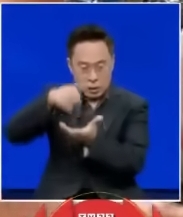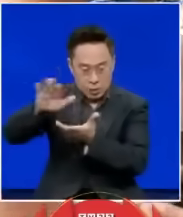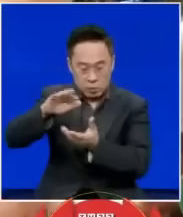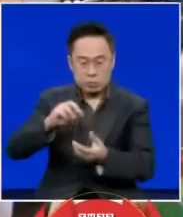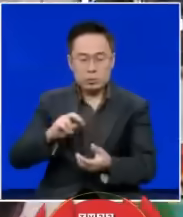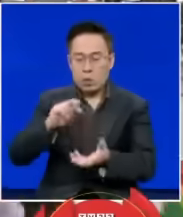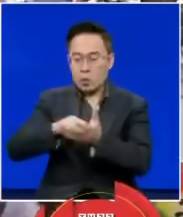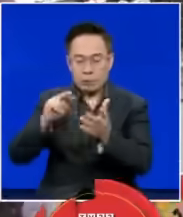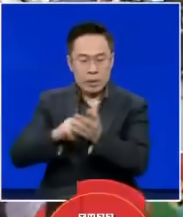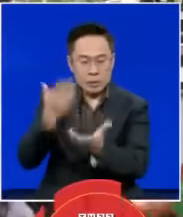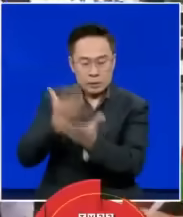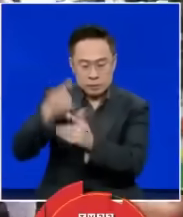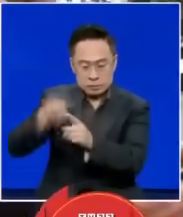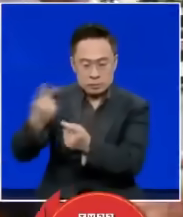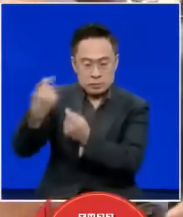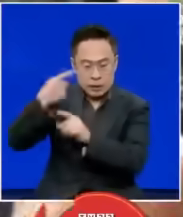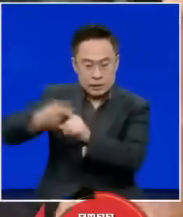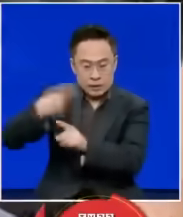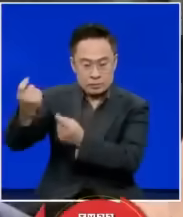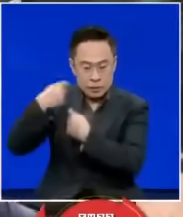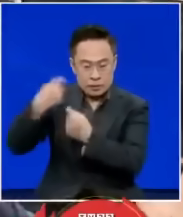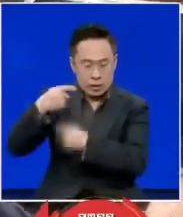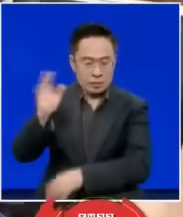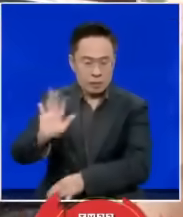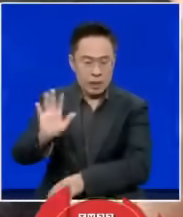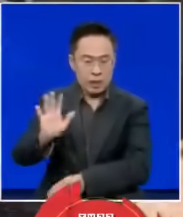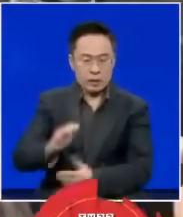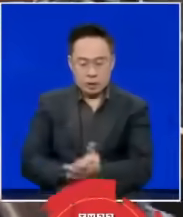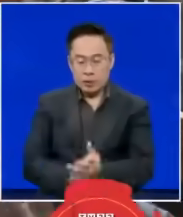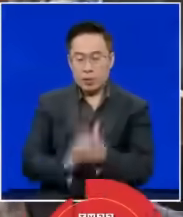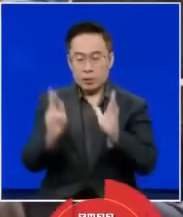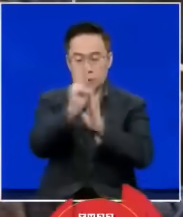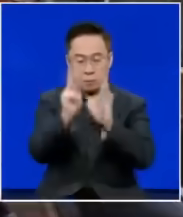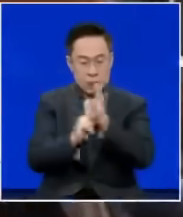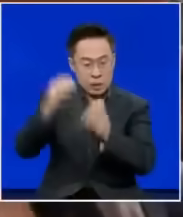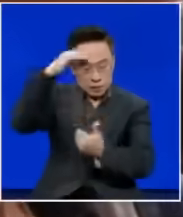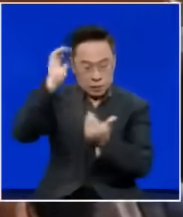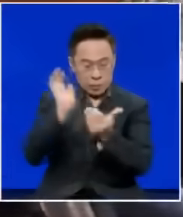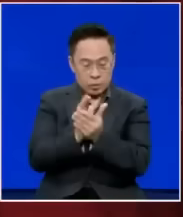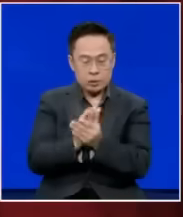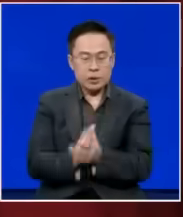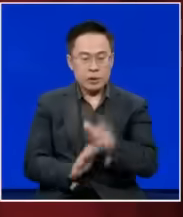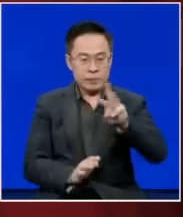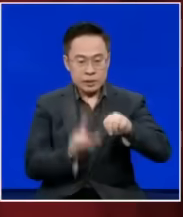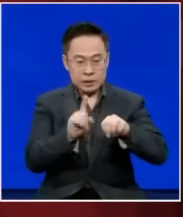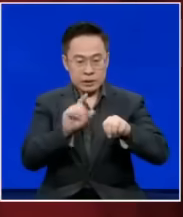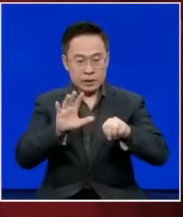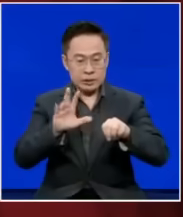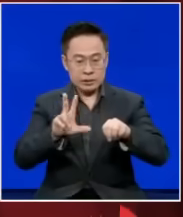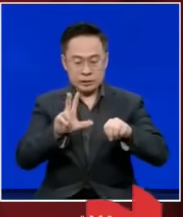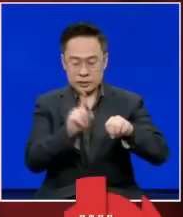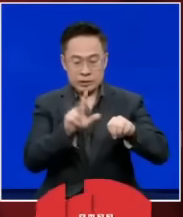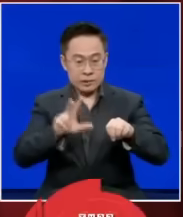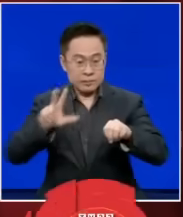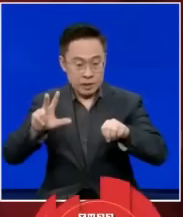ติปีพ.ศ.2565หมวด8เลยการออกจากราชการมาตรา133ครับข้าราชการตำรว